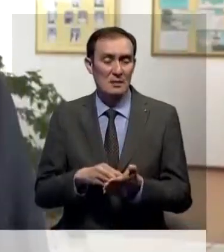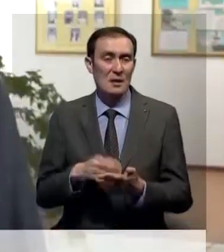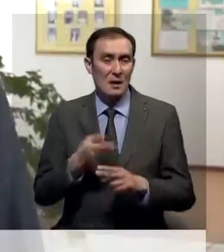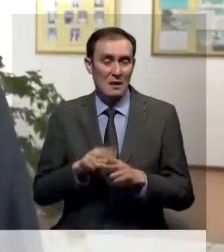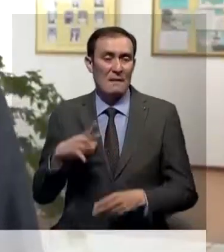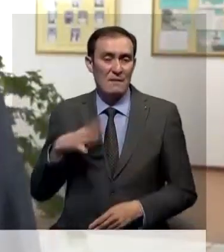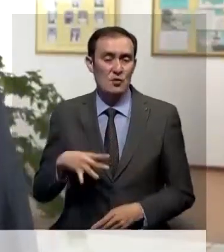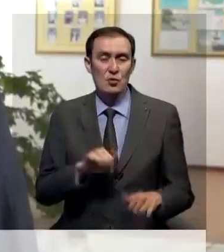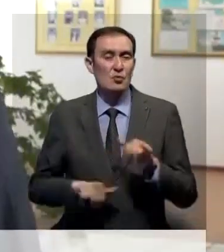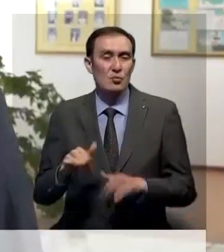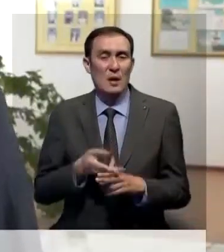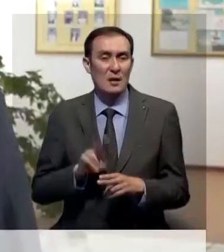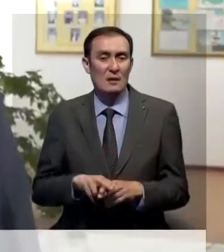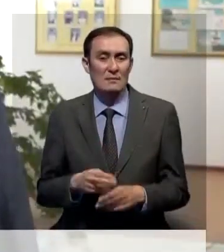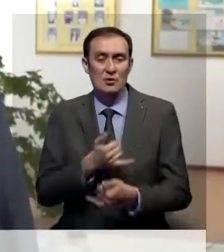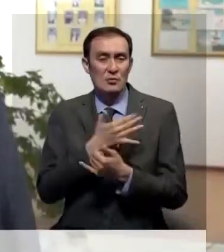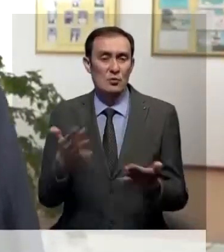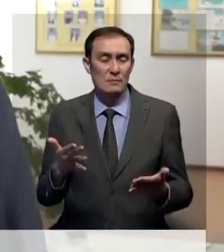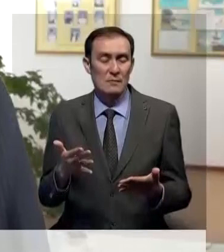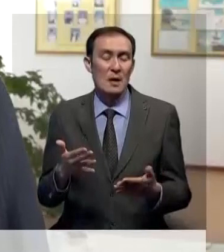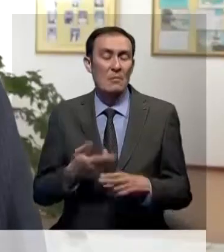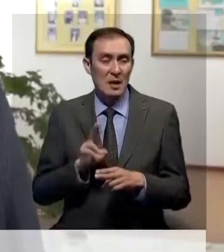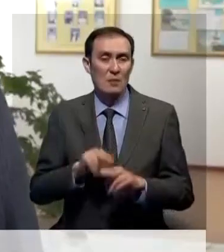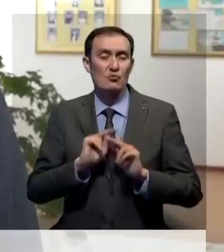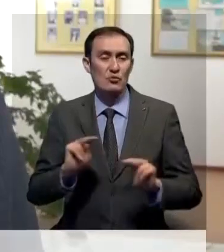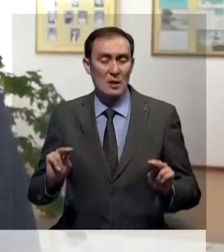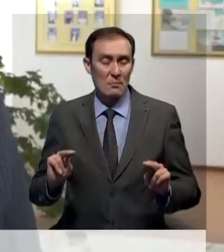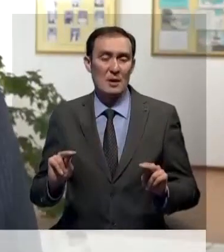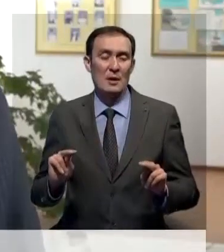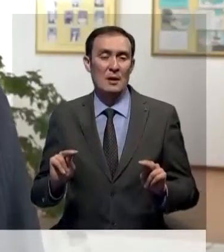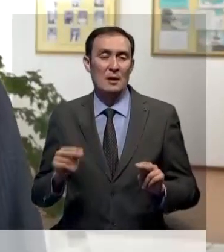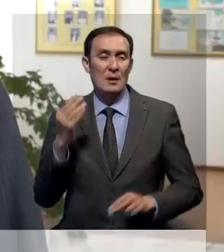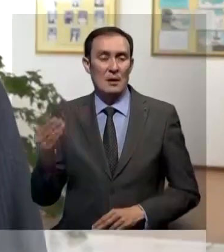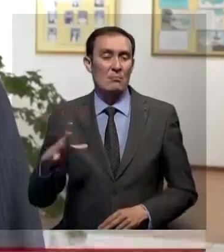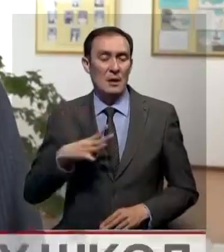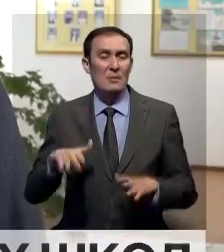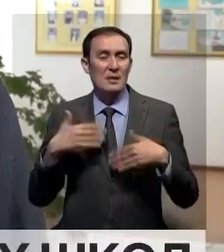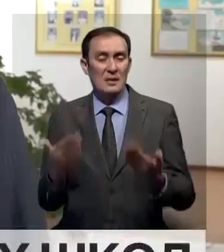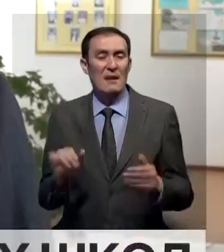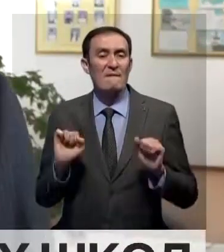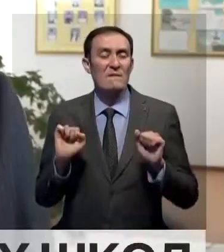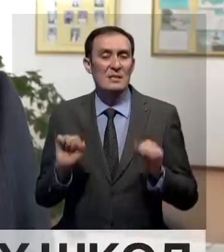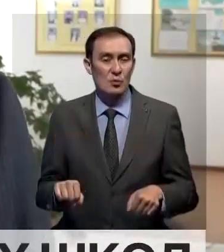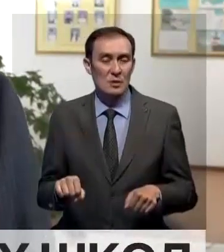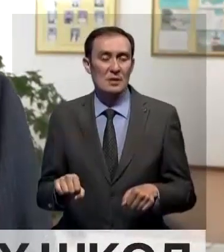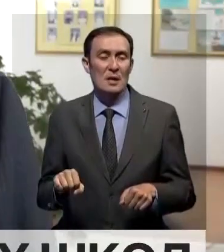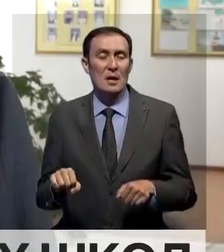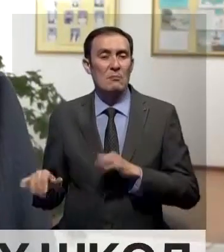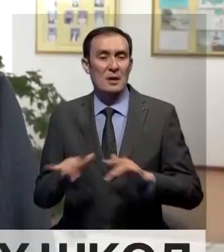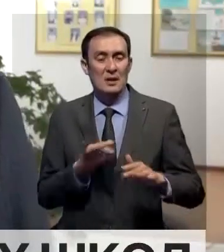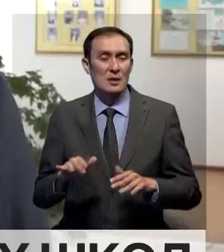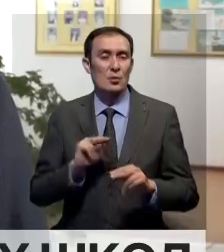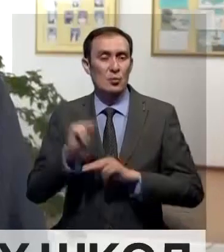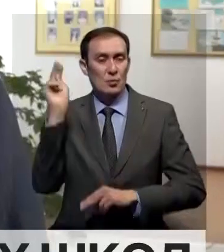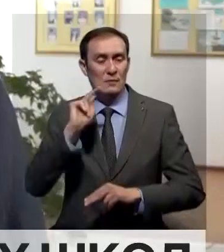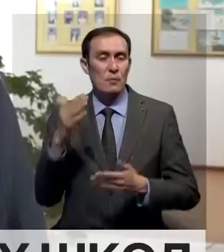неизбежность, от них никуда не уйти. Поэтому учителям, во-первых, была предоставлена возможность пройти соответствующую